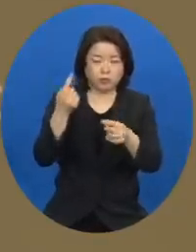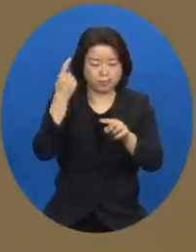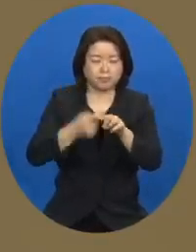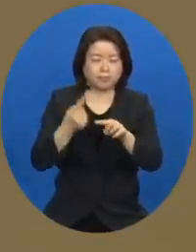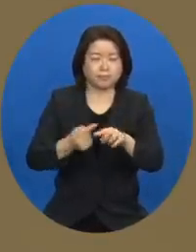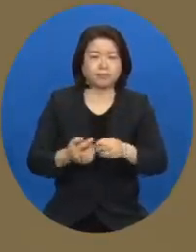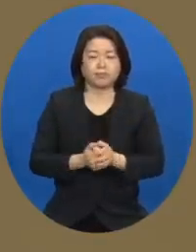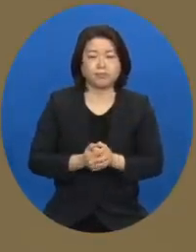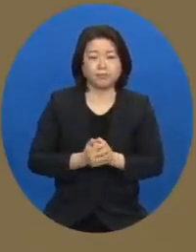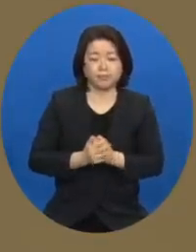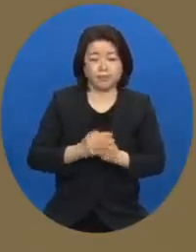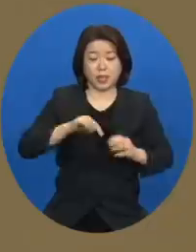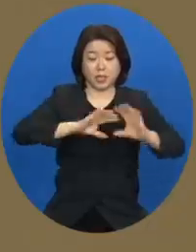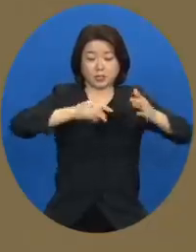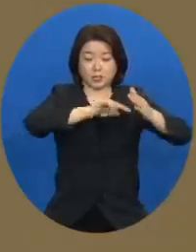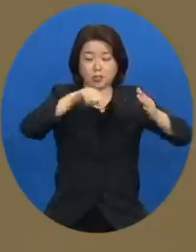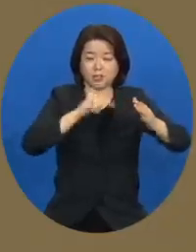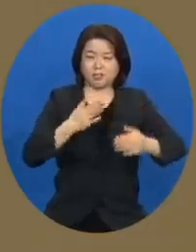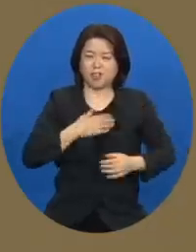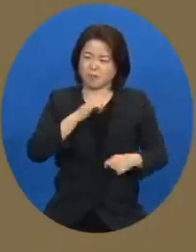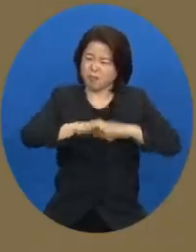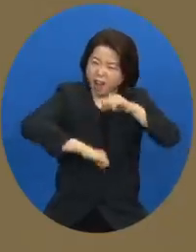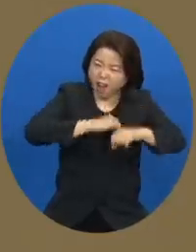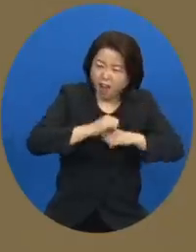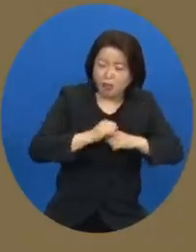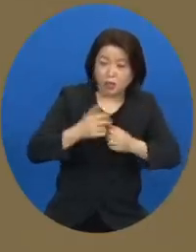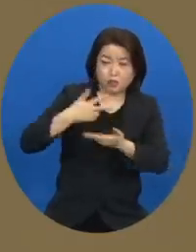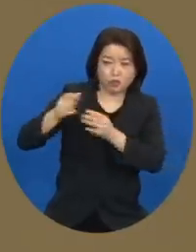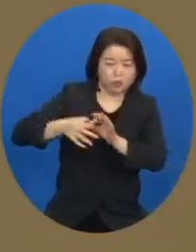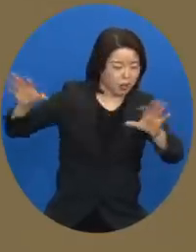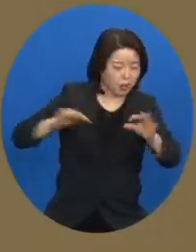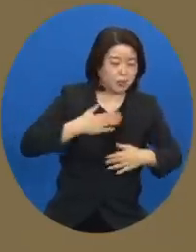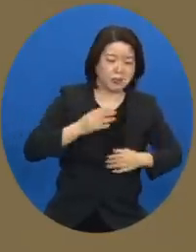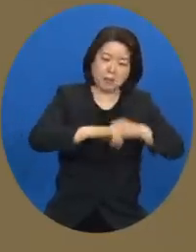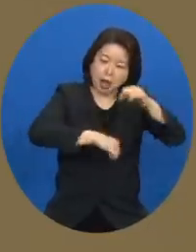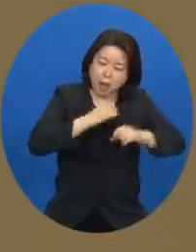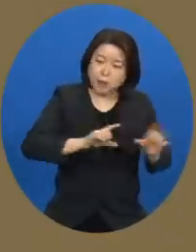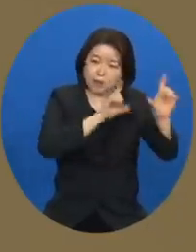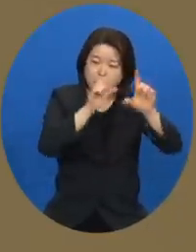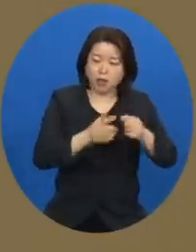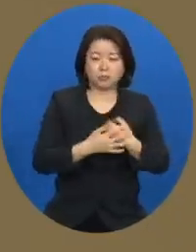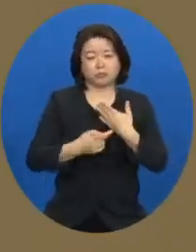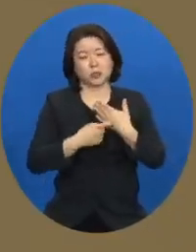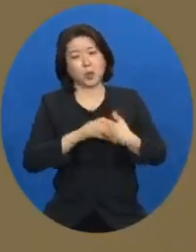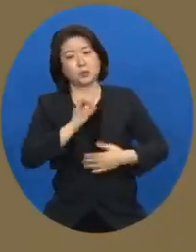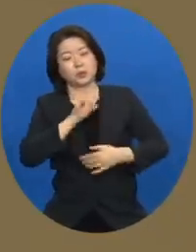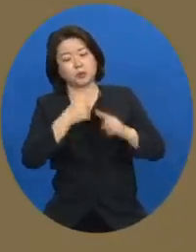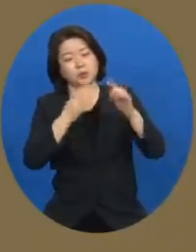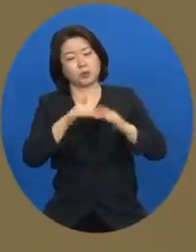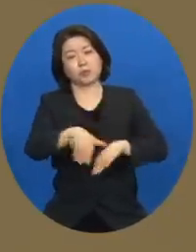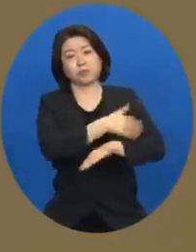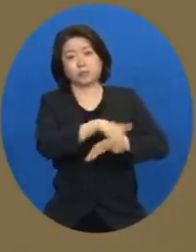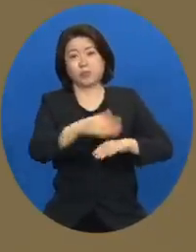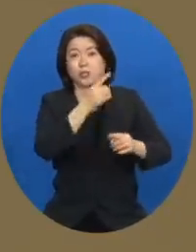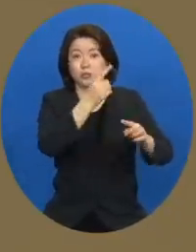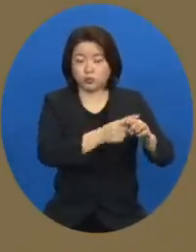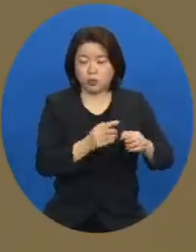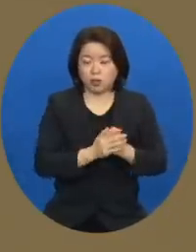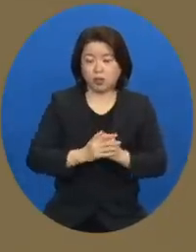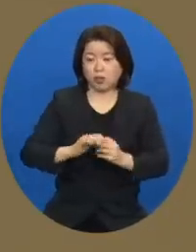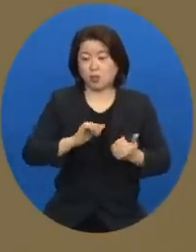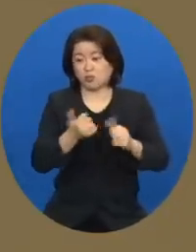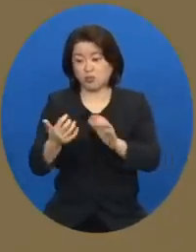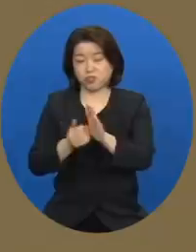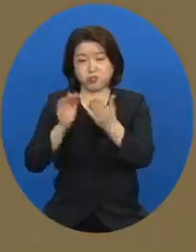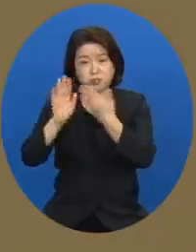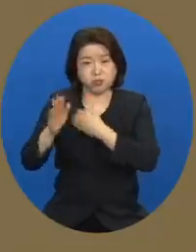세상에서는 자기 마음대로 살다가 주님과 상관없이 살다가 그저 형식적으로 교회만 다니다가 죽고 난